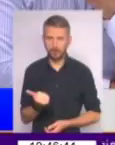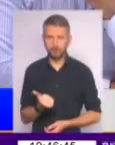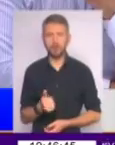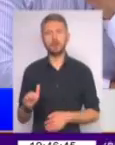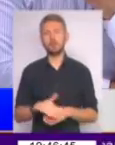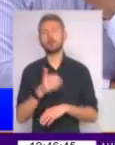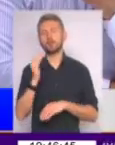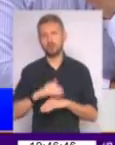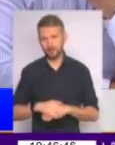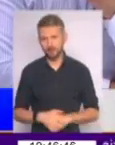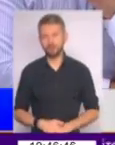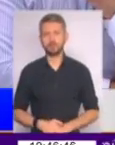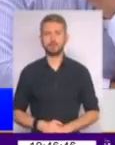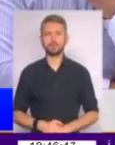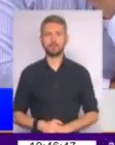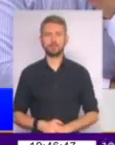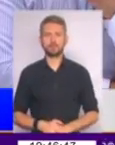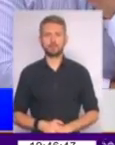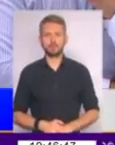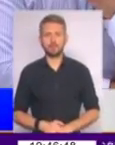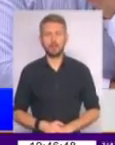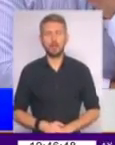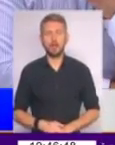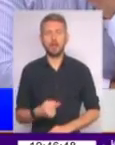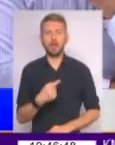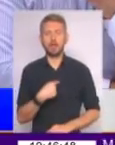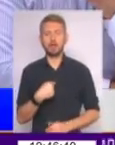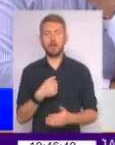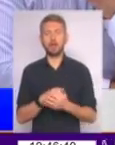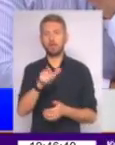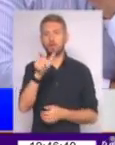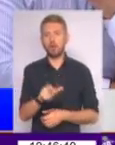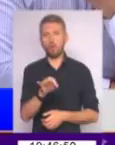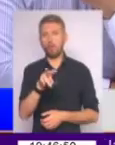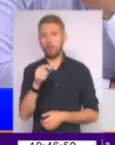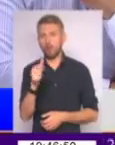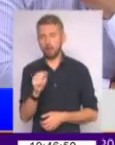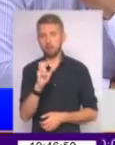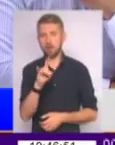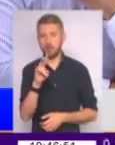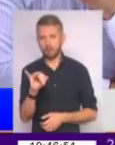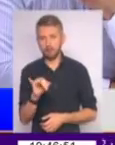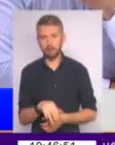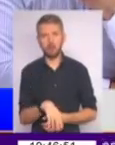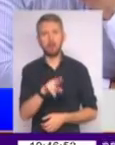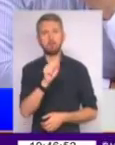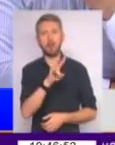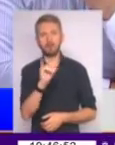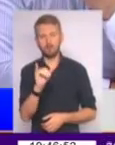добрий вечір. Добрий вечір, ми з вами поздоровилися. Алло, я до пана Олега Барни. Скажіть, будь ласка. Пані Олежечка,